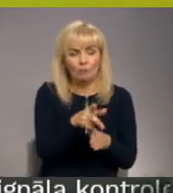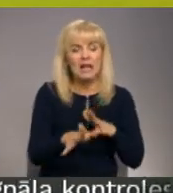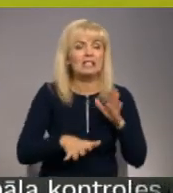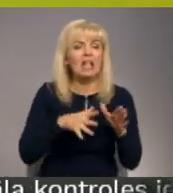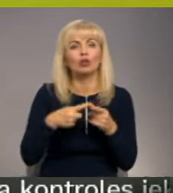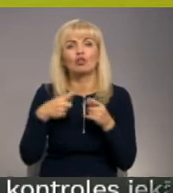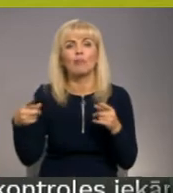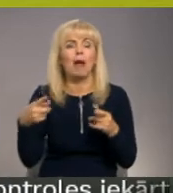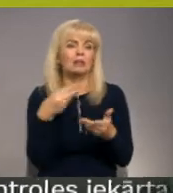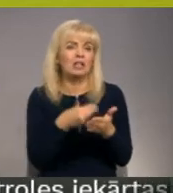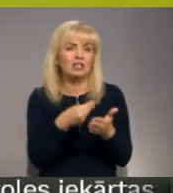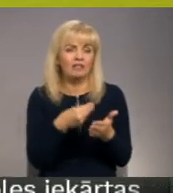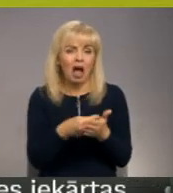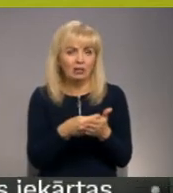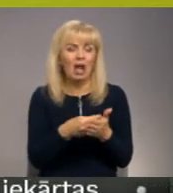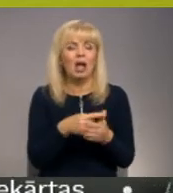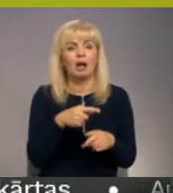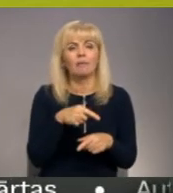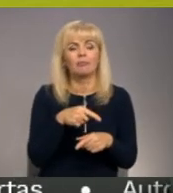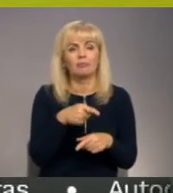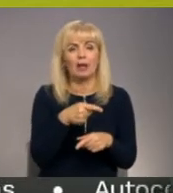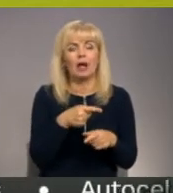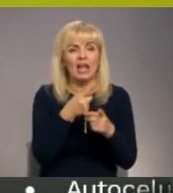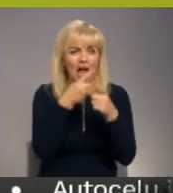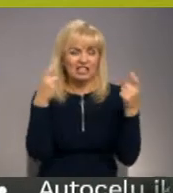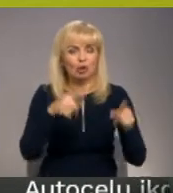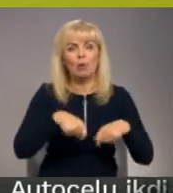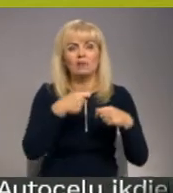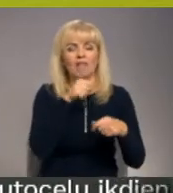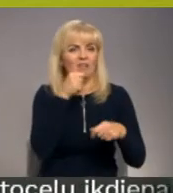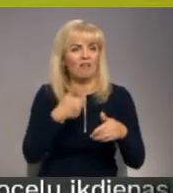periodā izvērtēja un deva savu atzinumu, ka viņi nepiedalīsies, jo